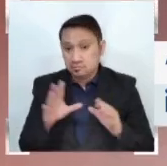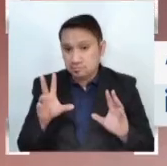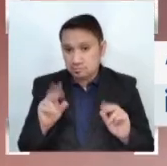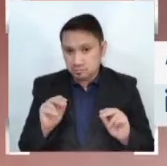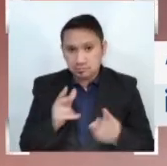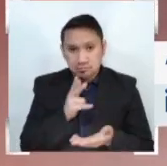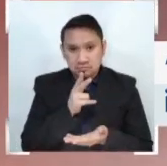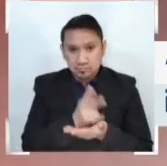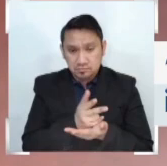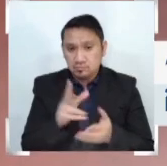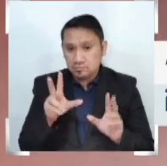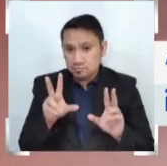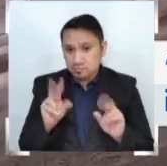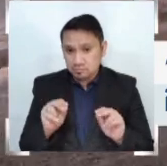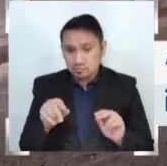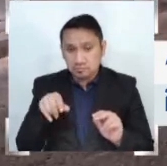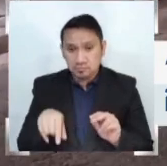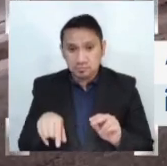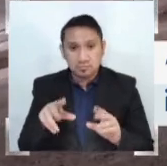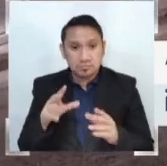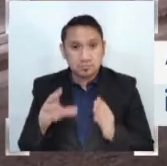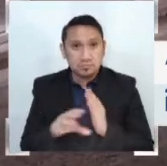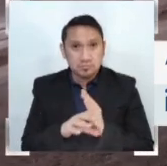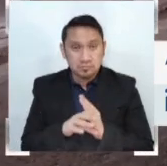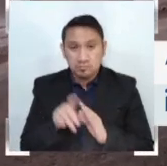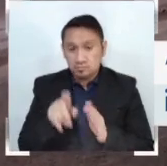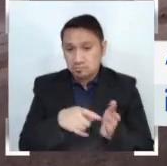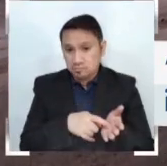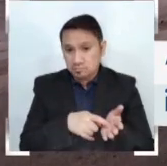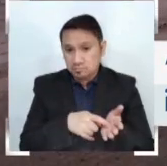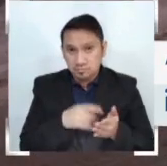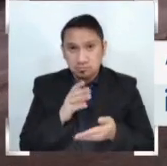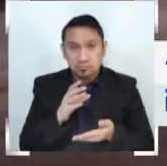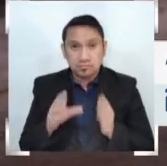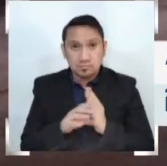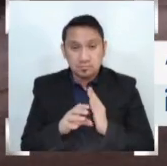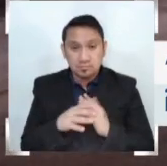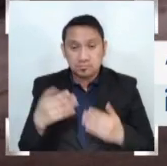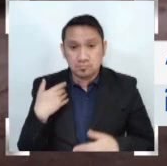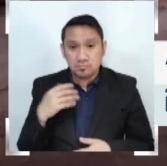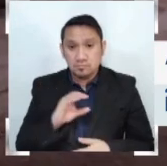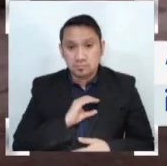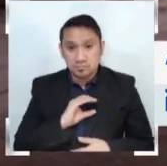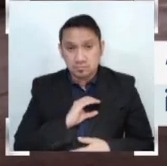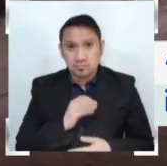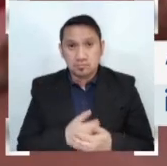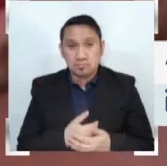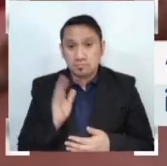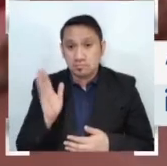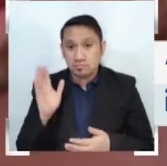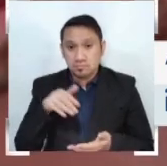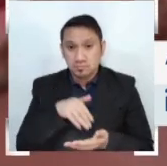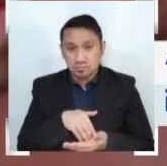policy, prerequisite sa pagbili ng bagong sasakyan at pagpaparehistro at pagkakaroon ng sariling garahe. 50,000 pesos ang